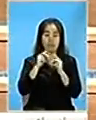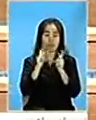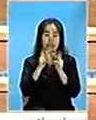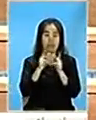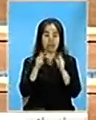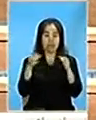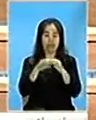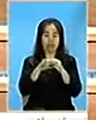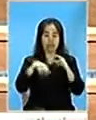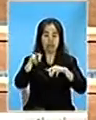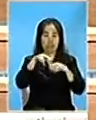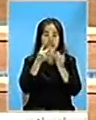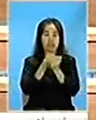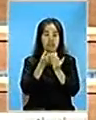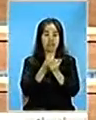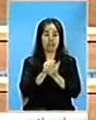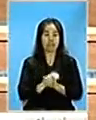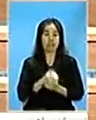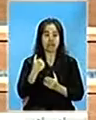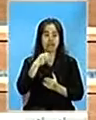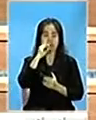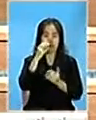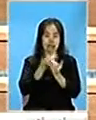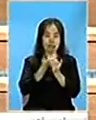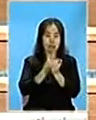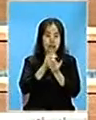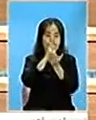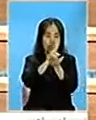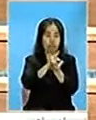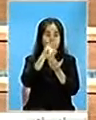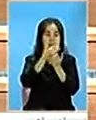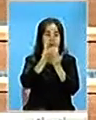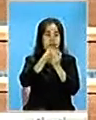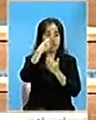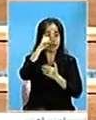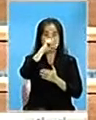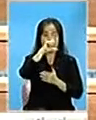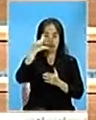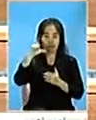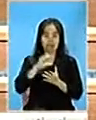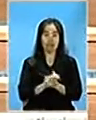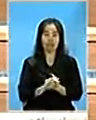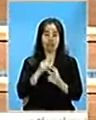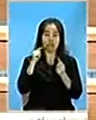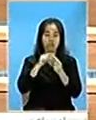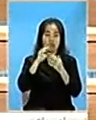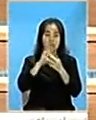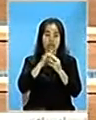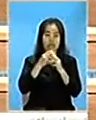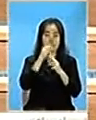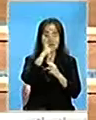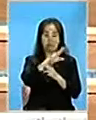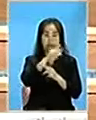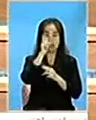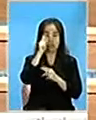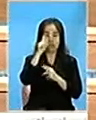าผู้แทนราษฎรว่าจะตั้งรางวัลนำจับชายชุดดำเป็นเงิน10ล้านบาทจ จากนายทาริพเพ็งดิษฐ์อธิ